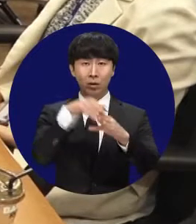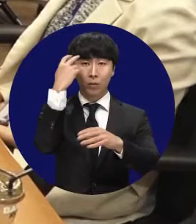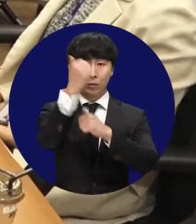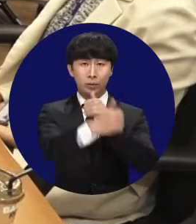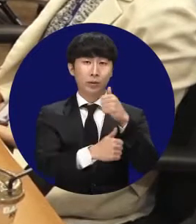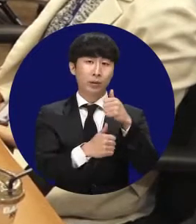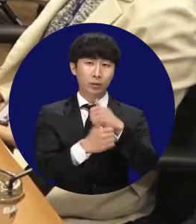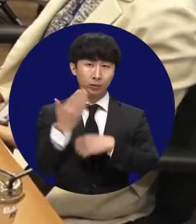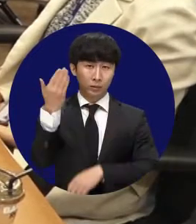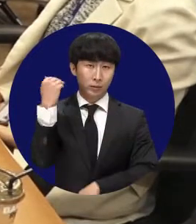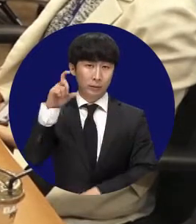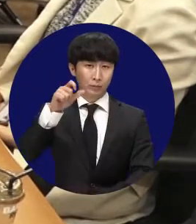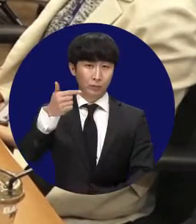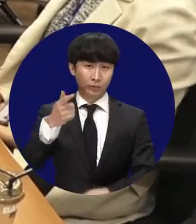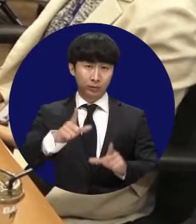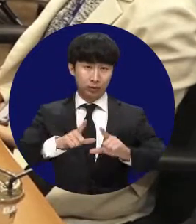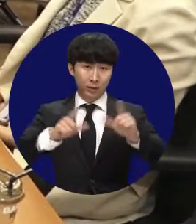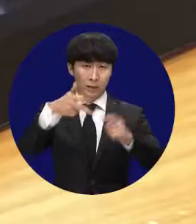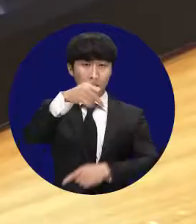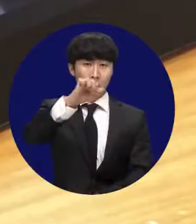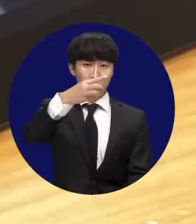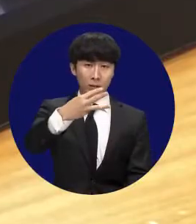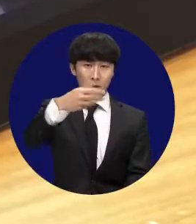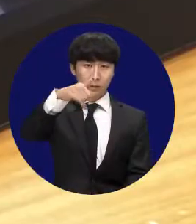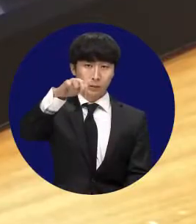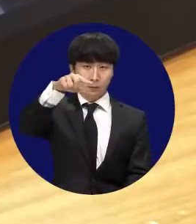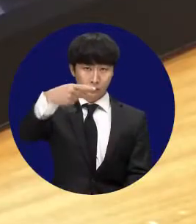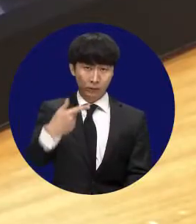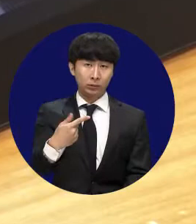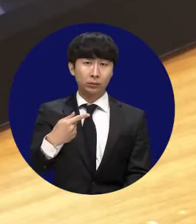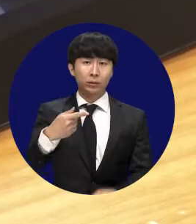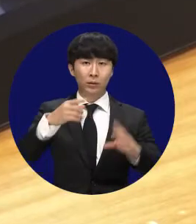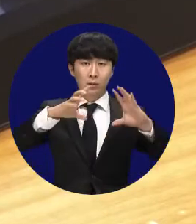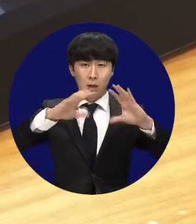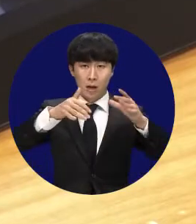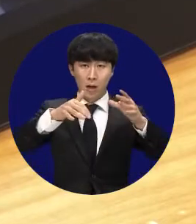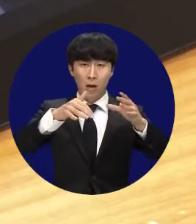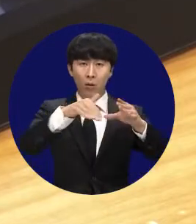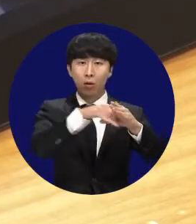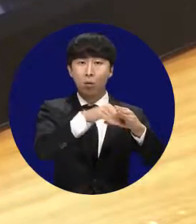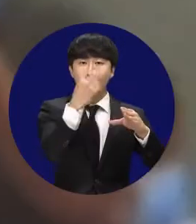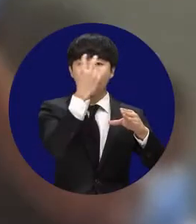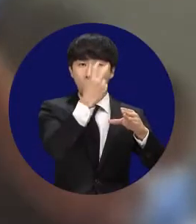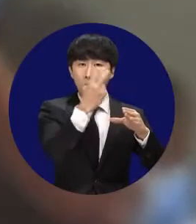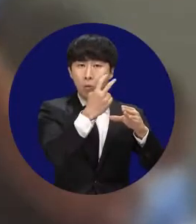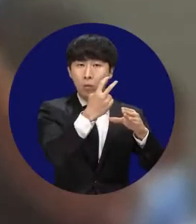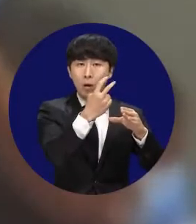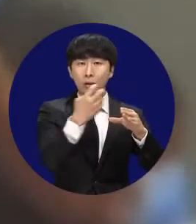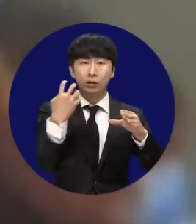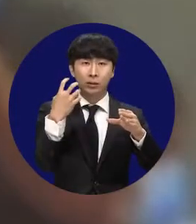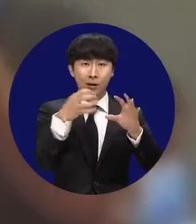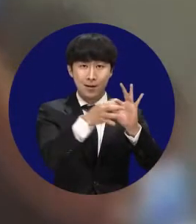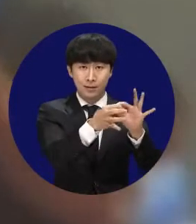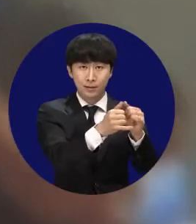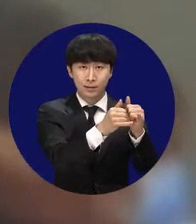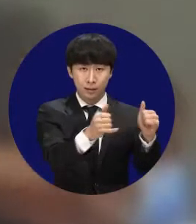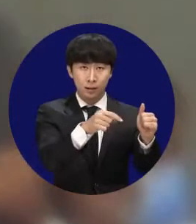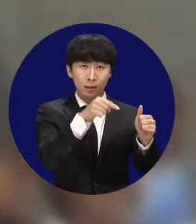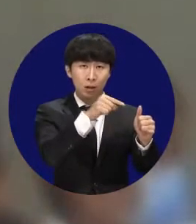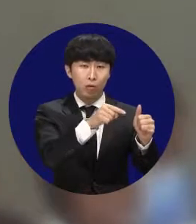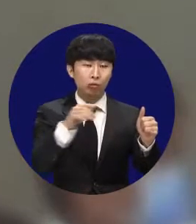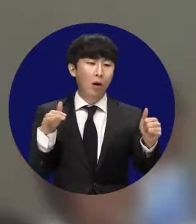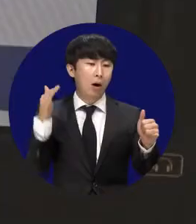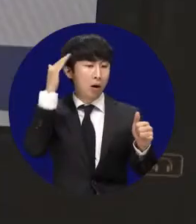중앙선거관리위원회가 지난 16일 키르기즈공화국 중앙선관위 관계자를 대상으로 우리나라의 코로나19 대응 선거 방역 경험을